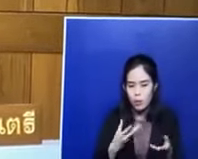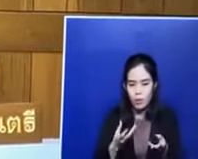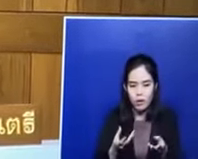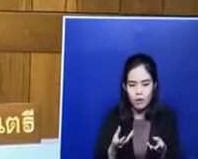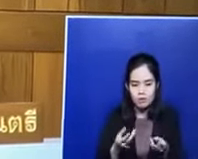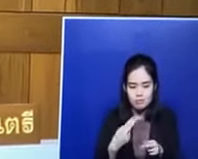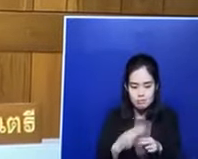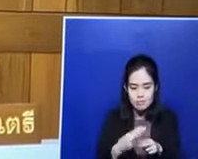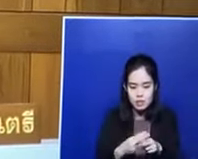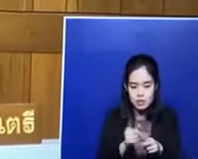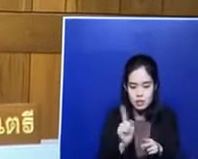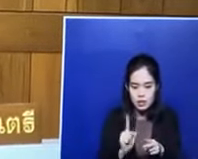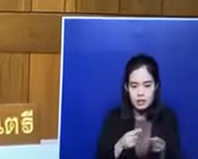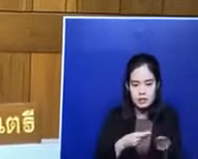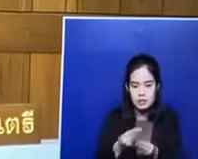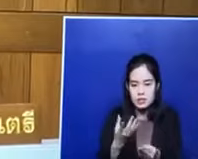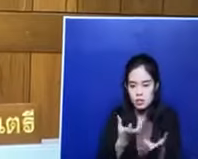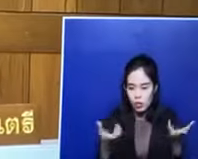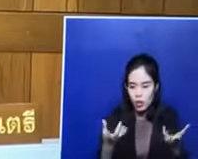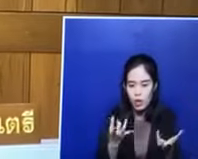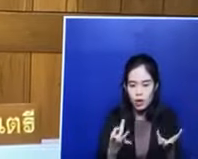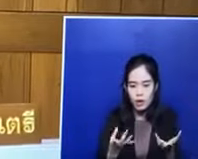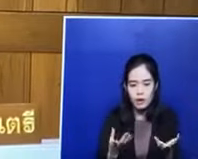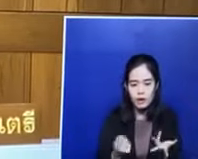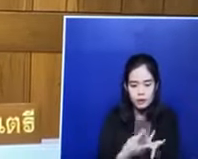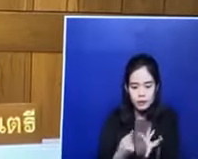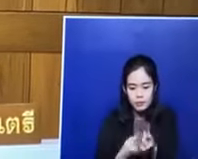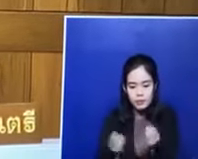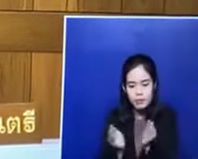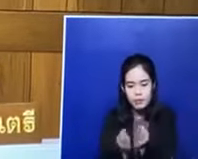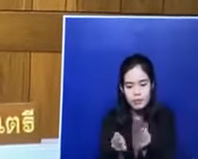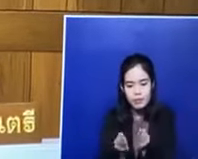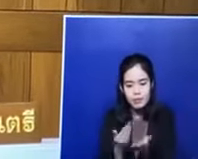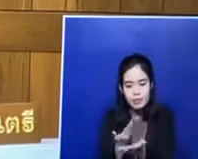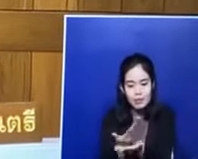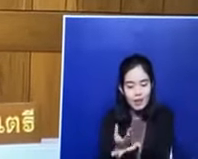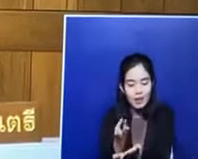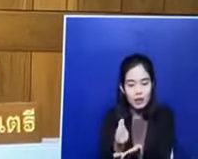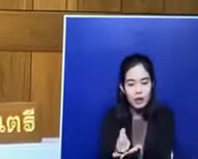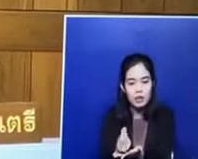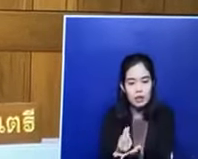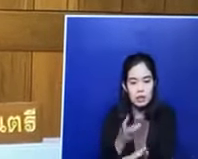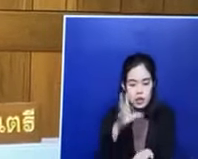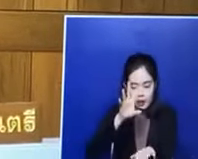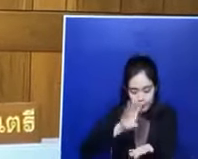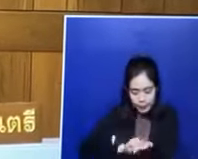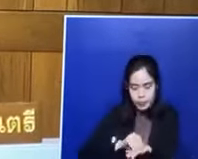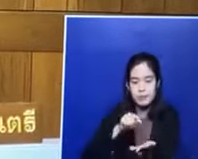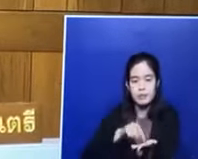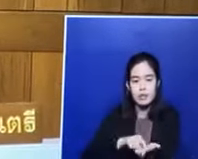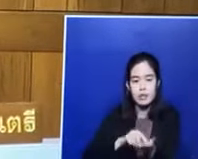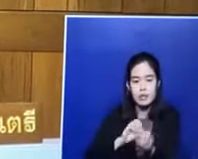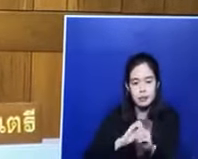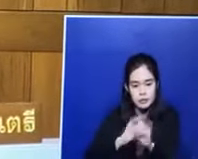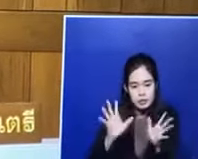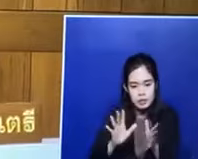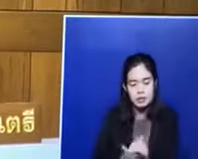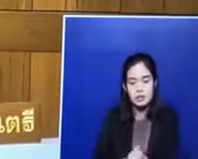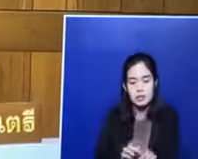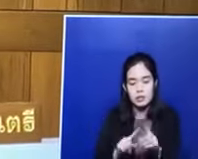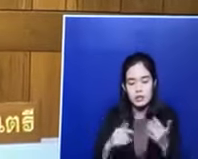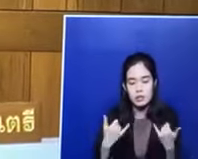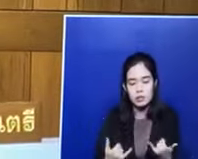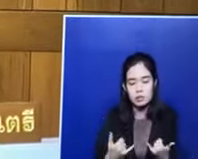ะกรรมการพิจารณาการอุทธรณ์เป็นผลให้เกิดความล่าช้าในกระบวนการจัดซื้อจัดตั้งส่งผลให้การลงนามเป็นสัญญาและเบิกจ่ายไม่เป็นไปตาม